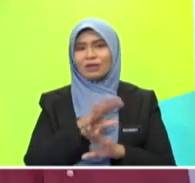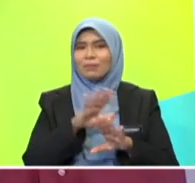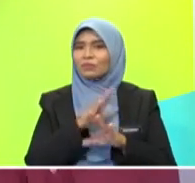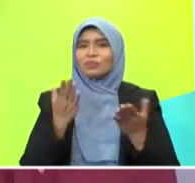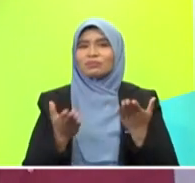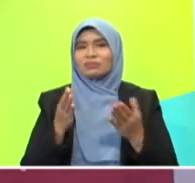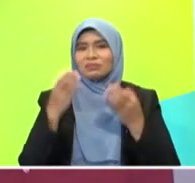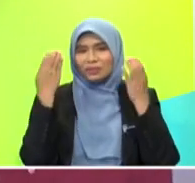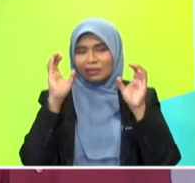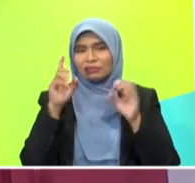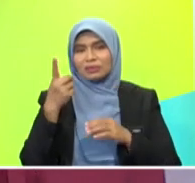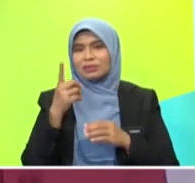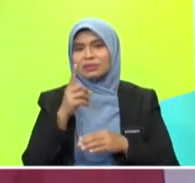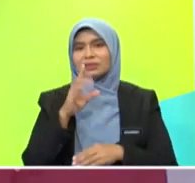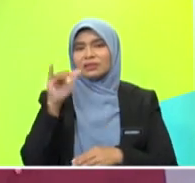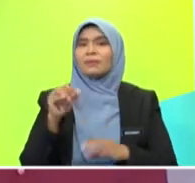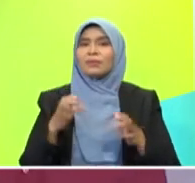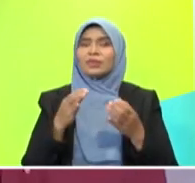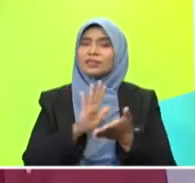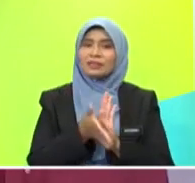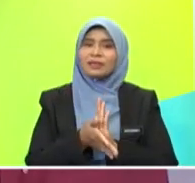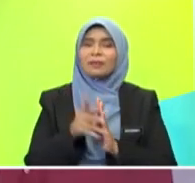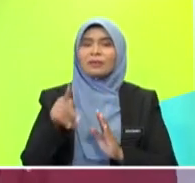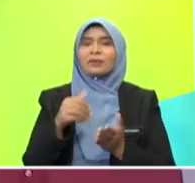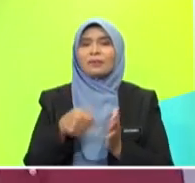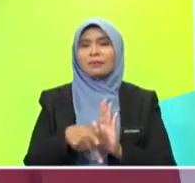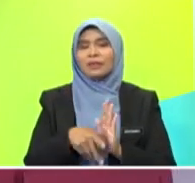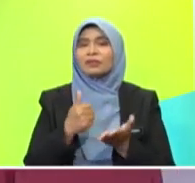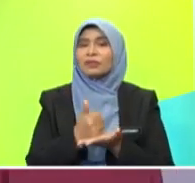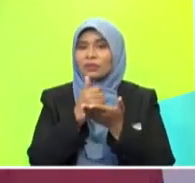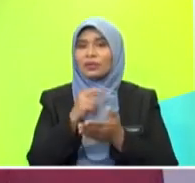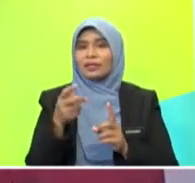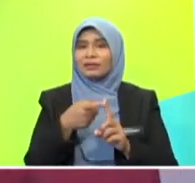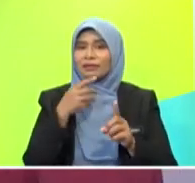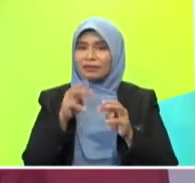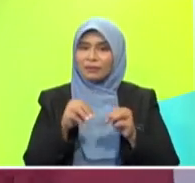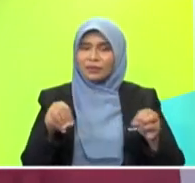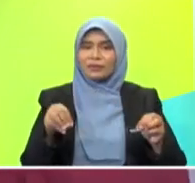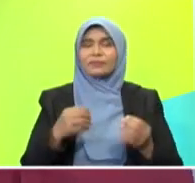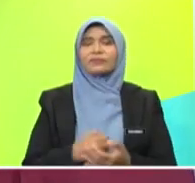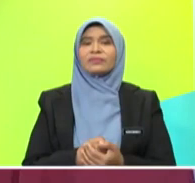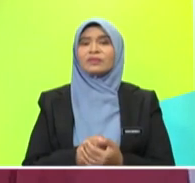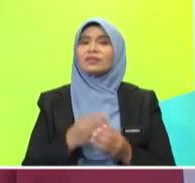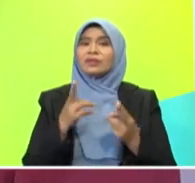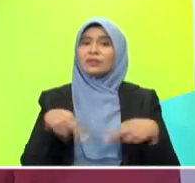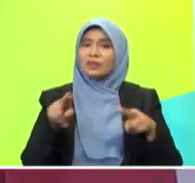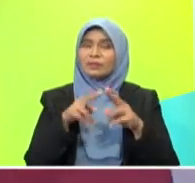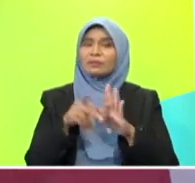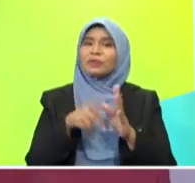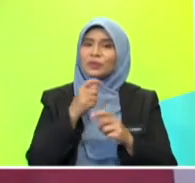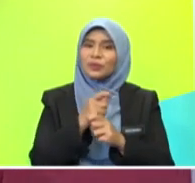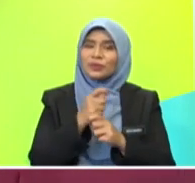peralatan itu semua kan jadi pelukan pertolongan dari murid-murid yang terutamanya petugas